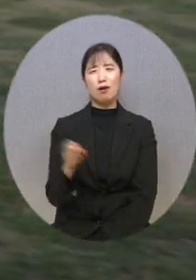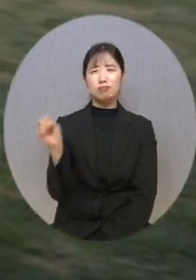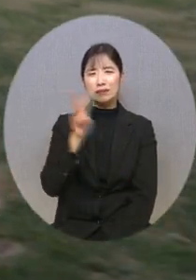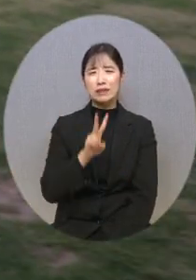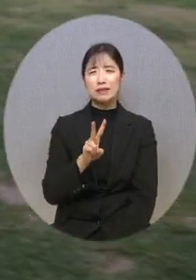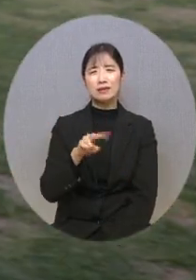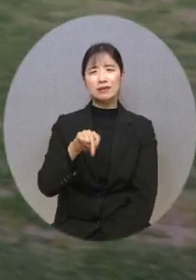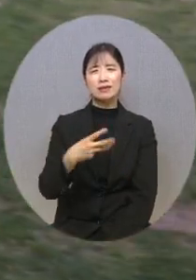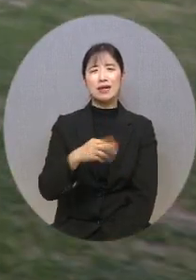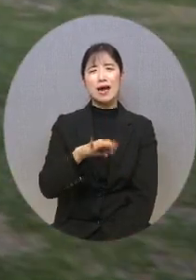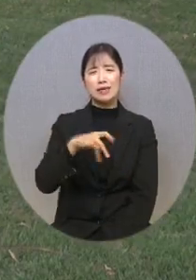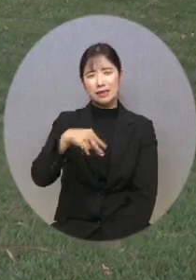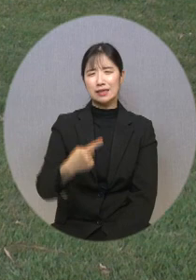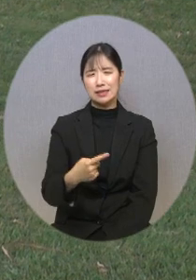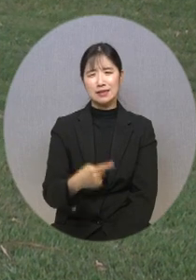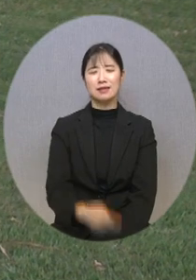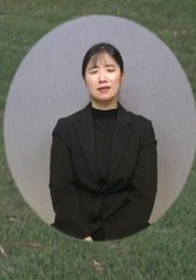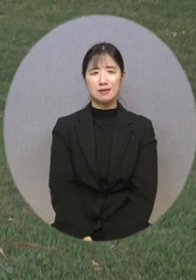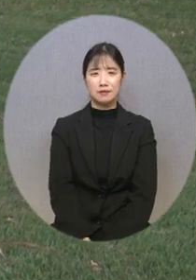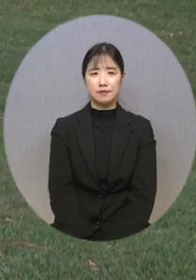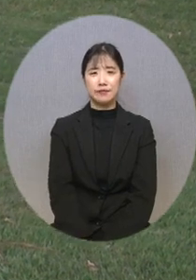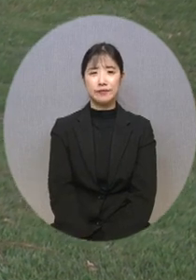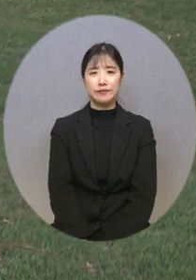갑자기 슬라이스가